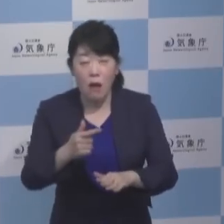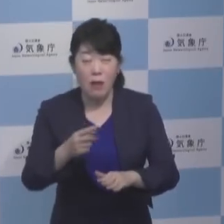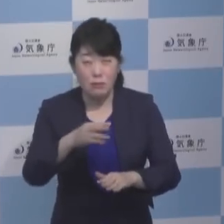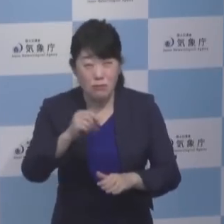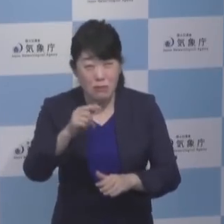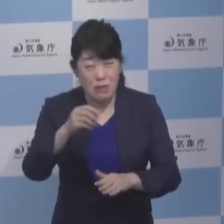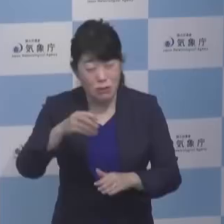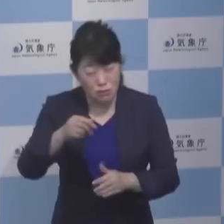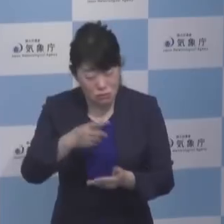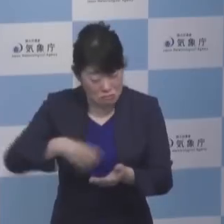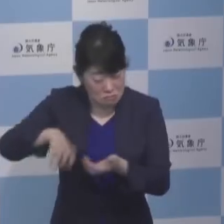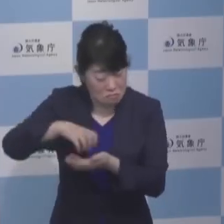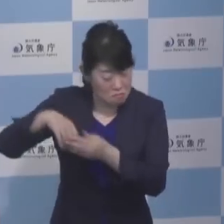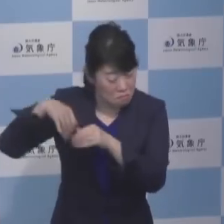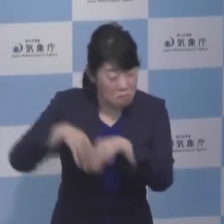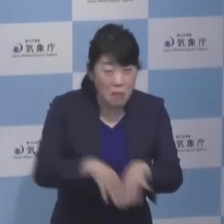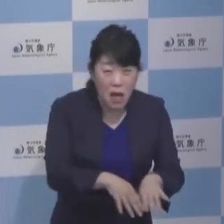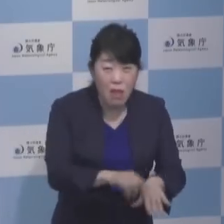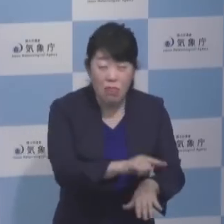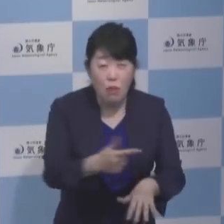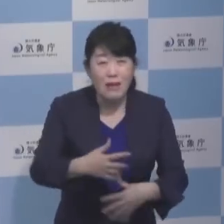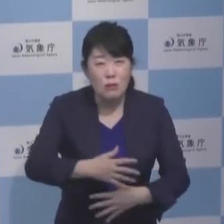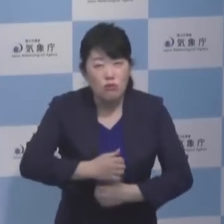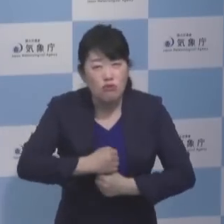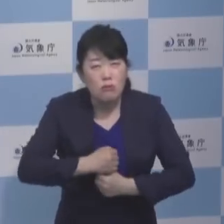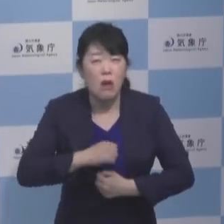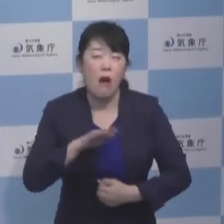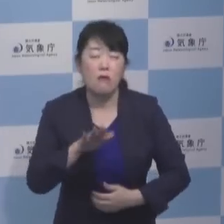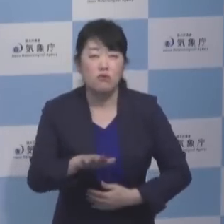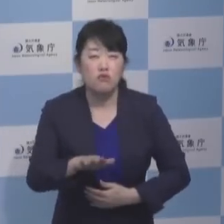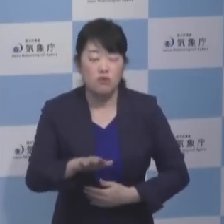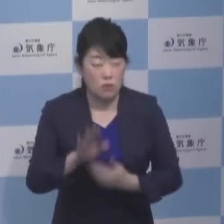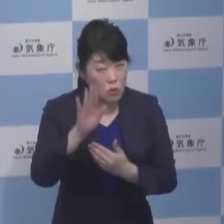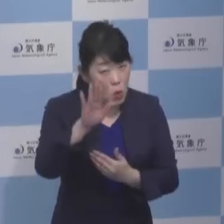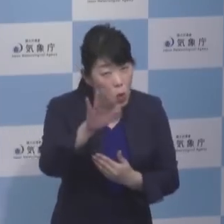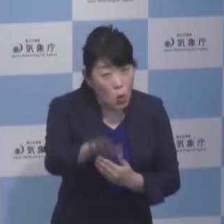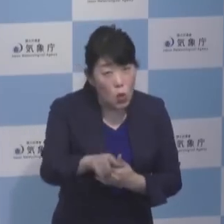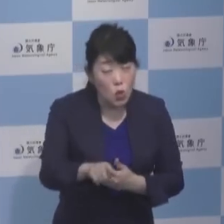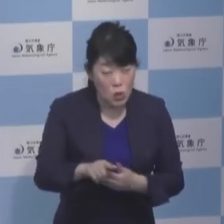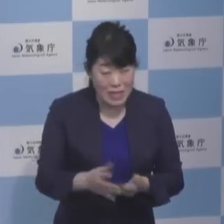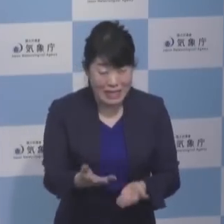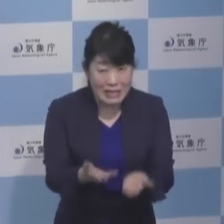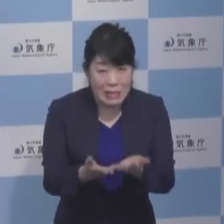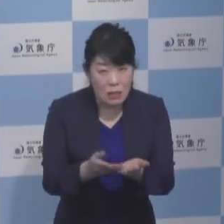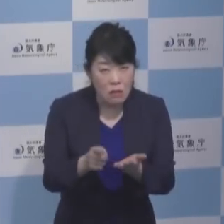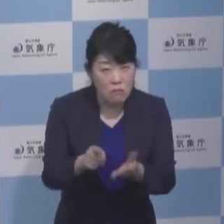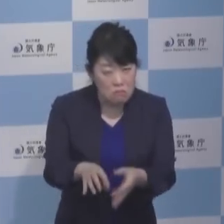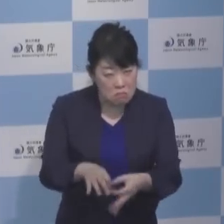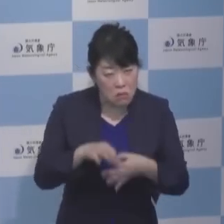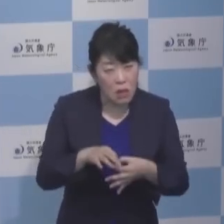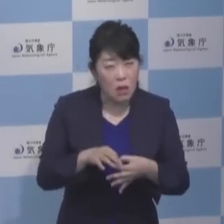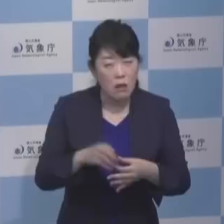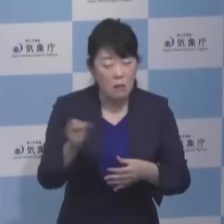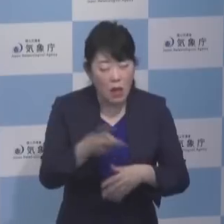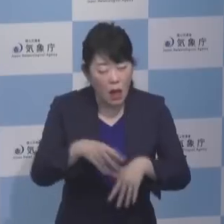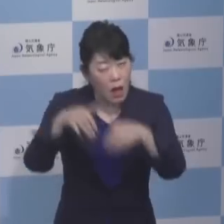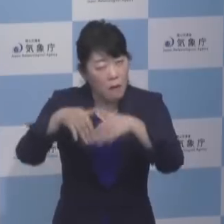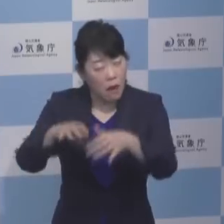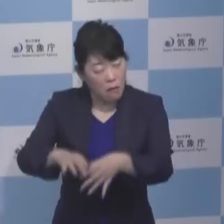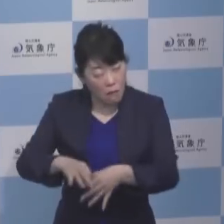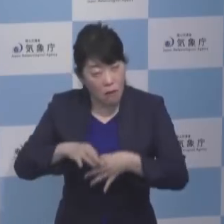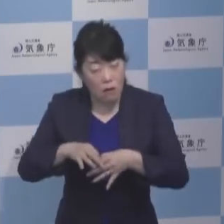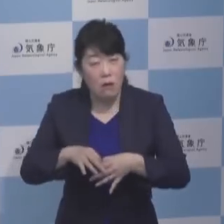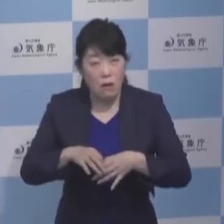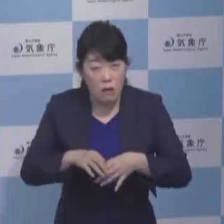の危険性が高まっていますので、今後の地震活動や降雨の状況に十分注意